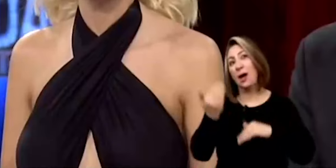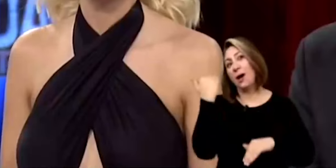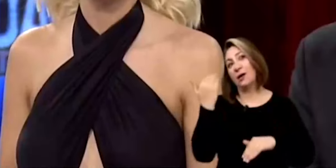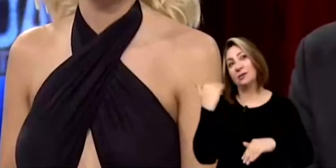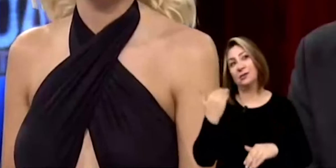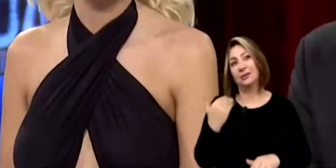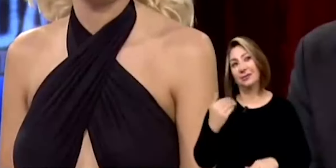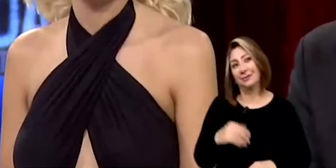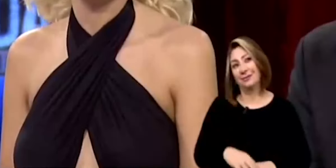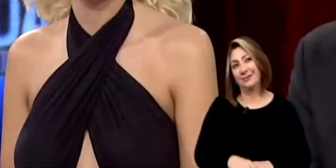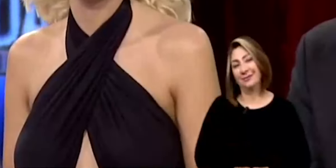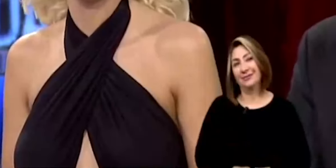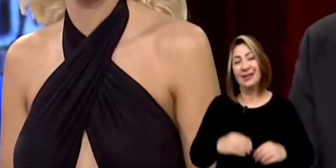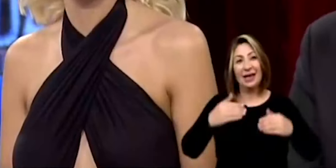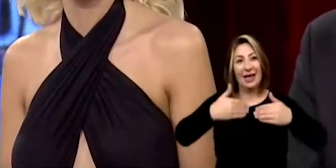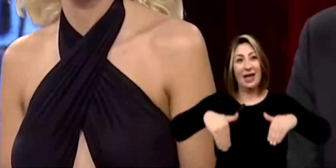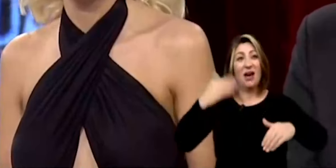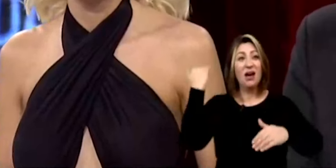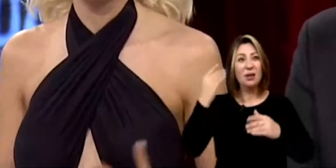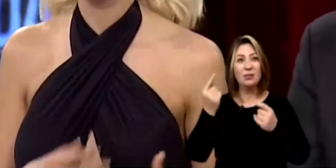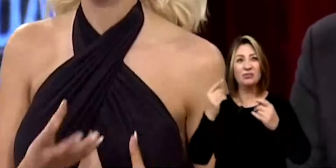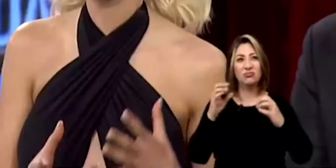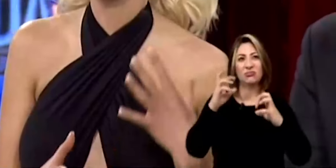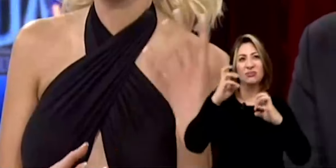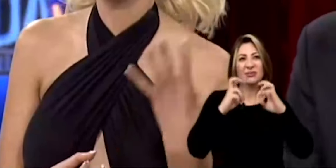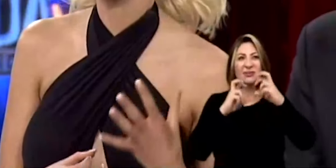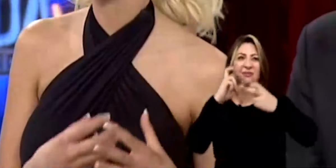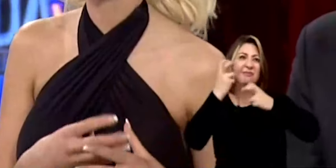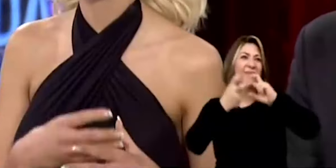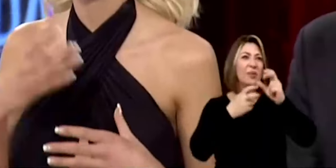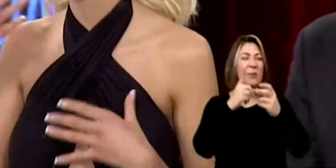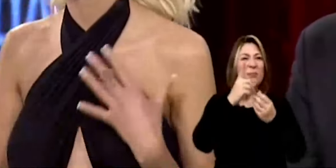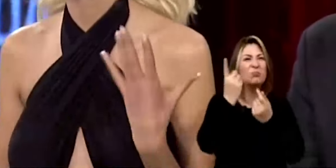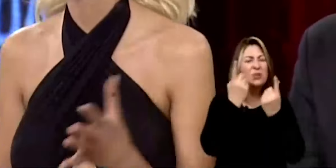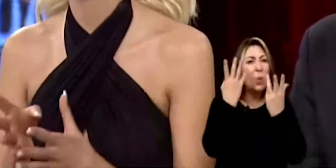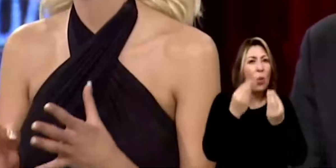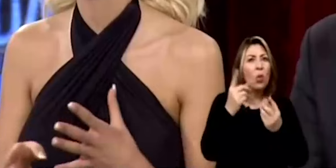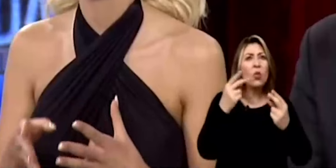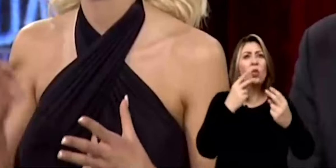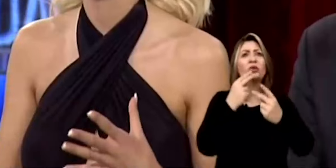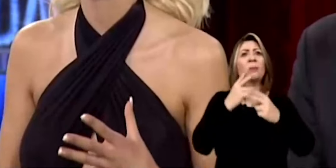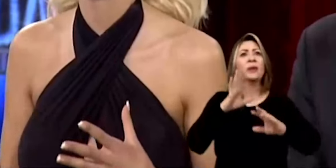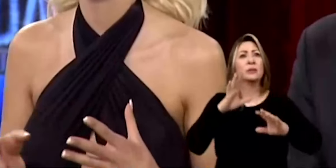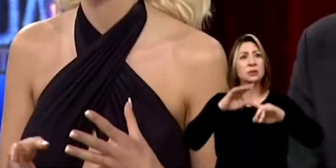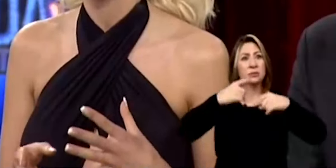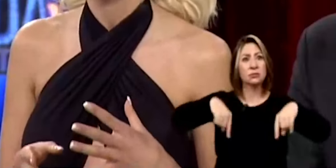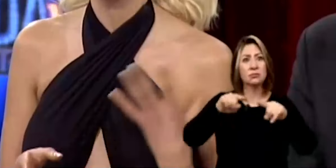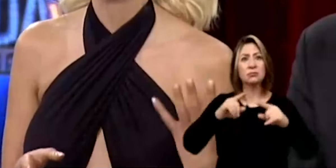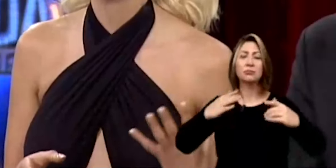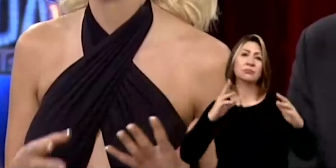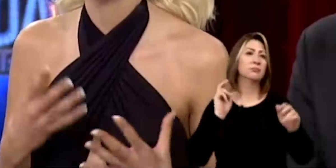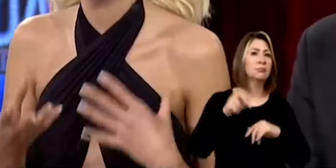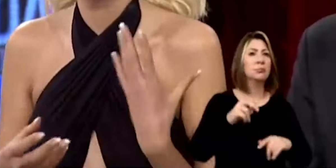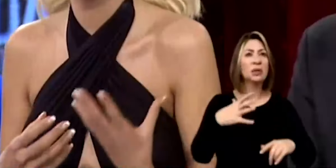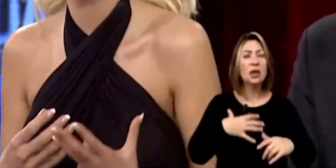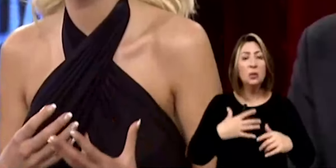arkasında. Yani arkada oluyor bu. Arkada bir olay oluyor. Onun üzerine hiç konuşamadan yayına çıkıyoruz ve bir